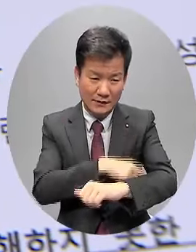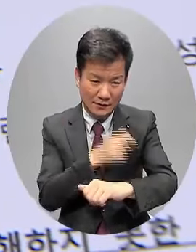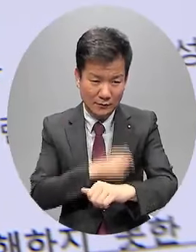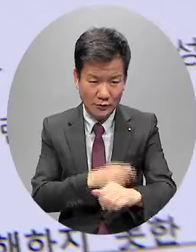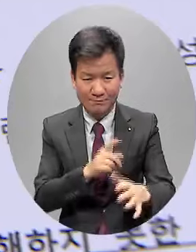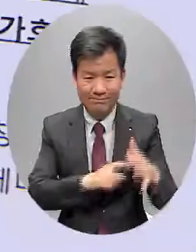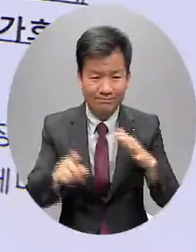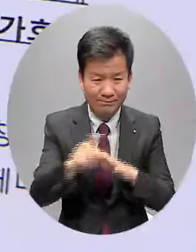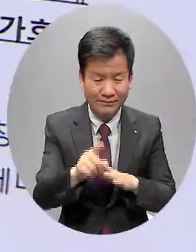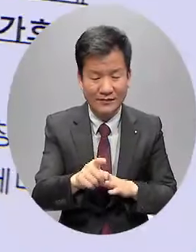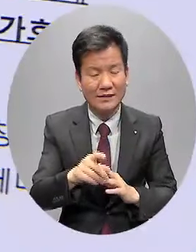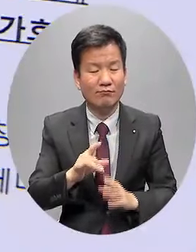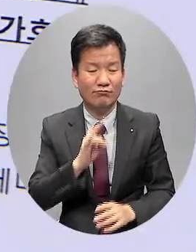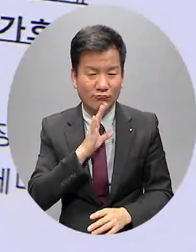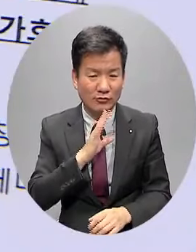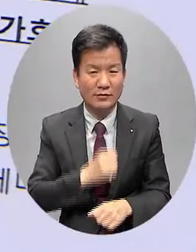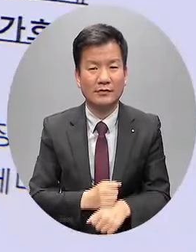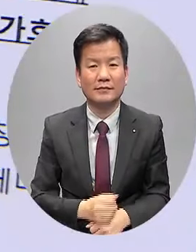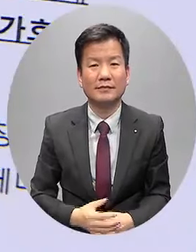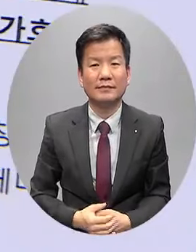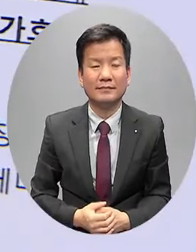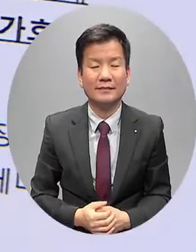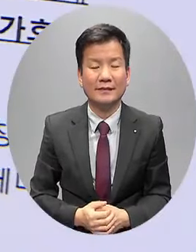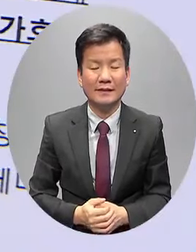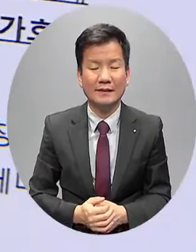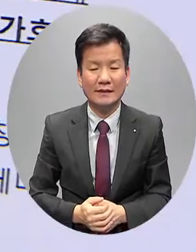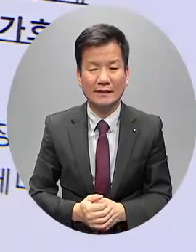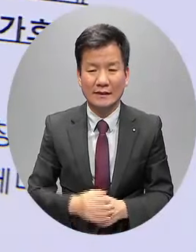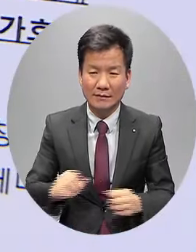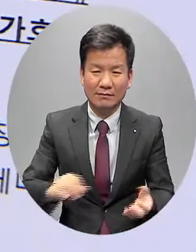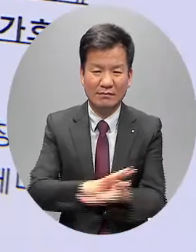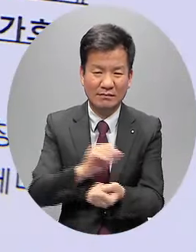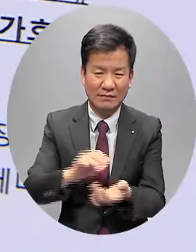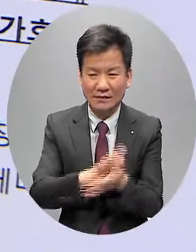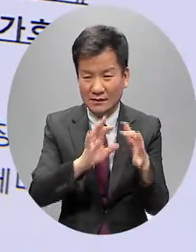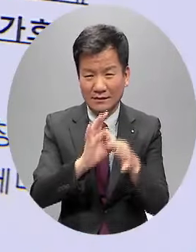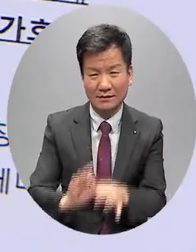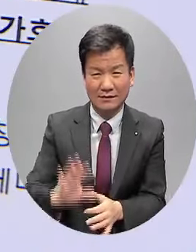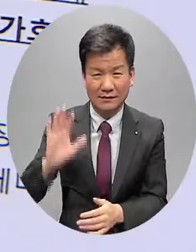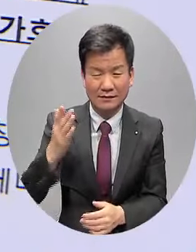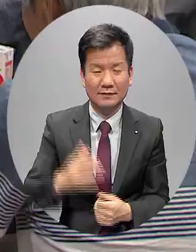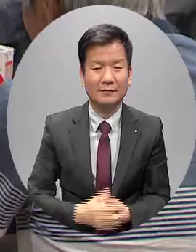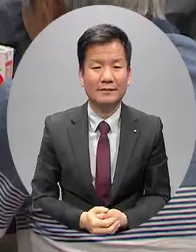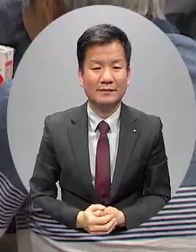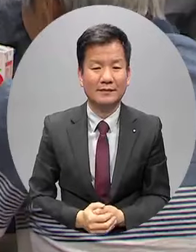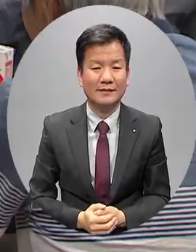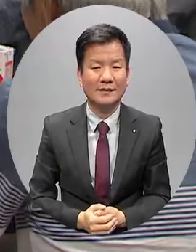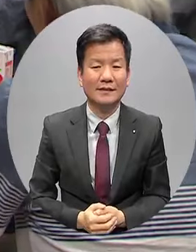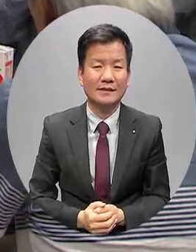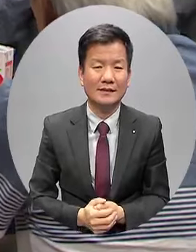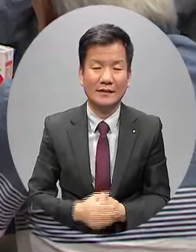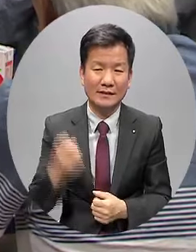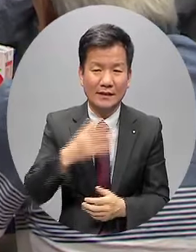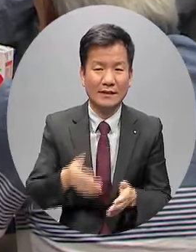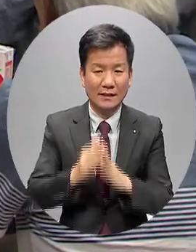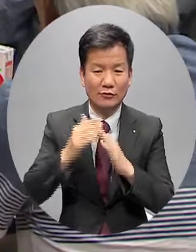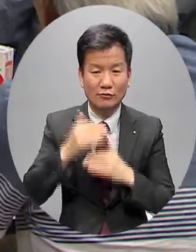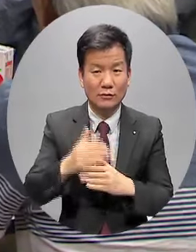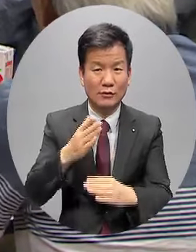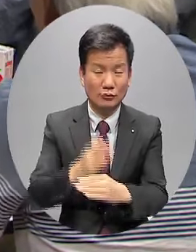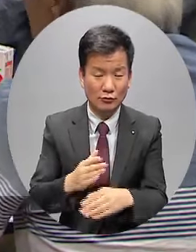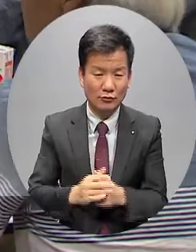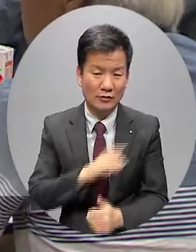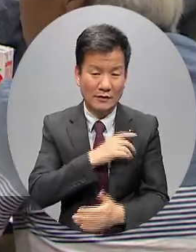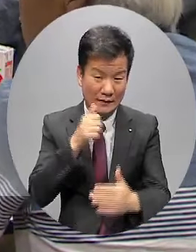원을는 장이라면서 싸움이 벌어졌습니다이 과정에서 재을 준비하던